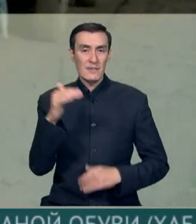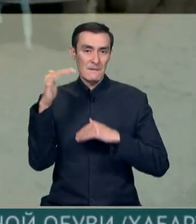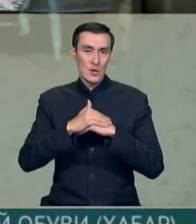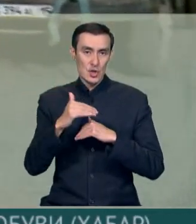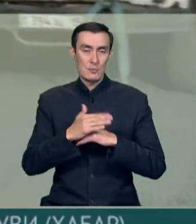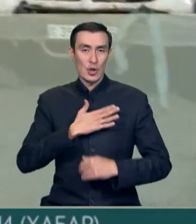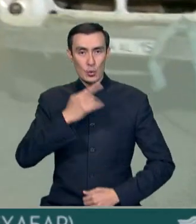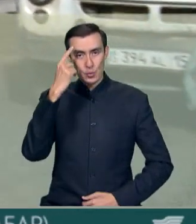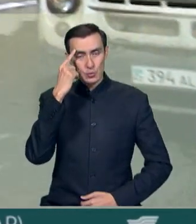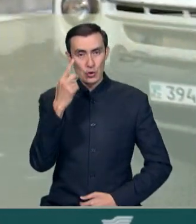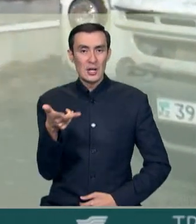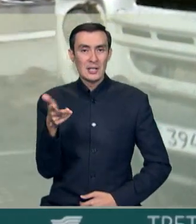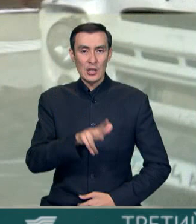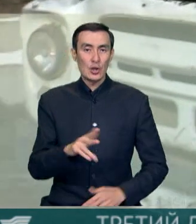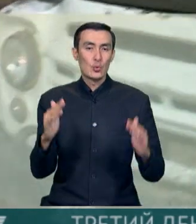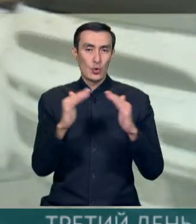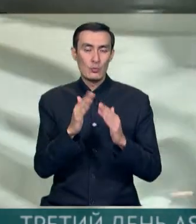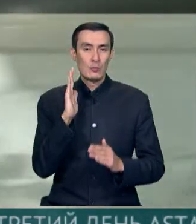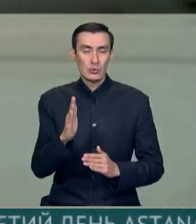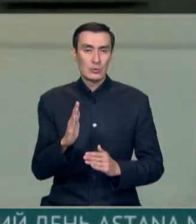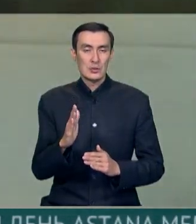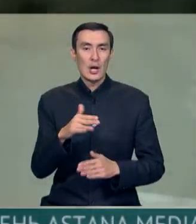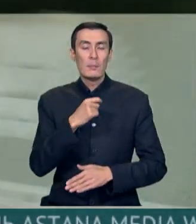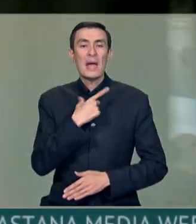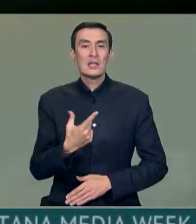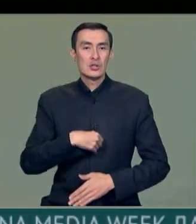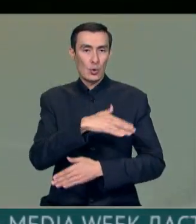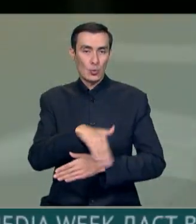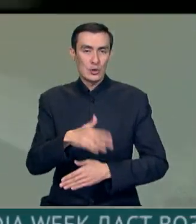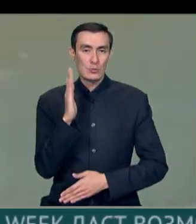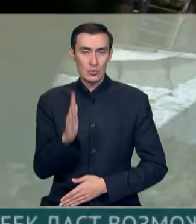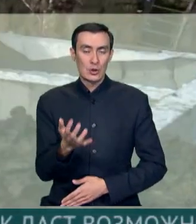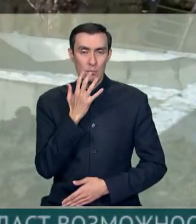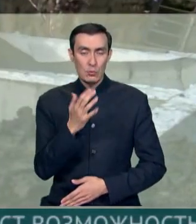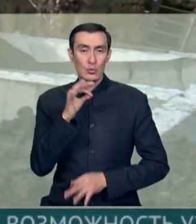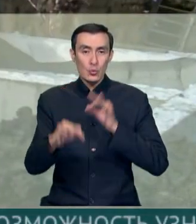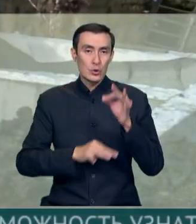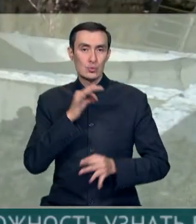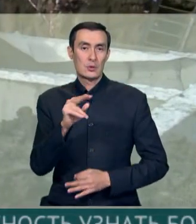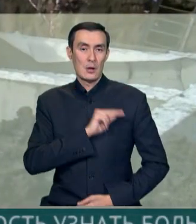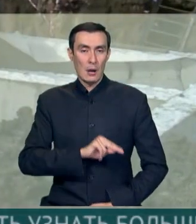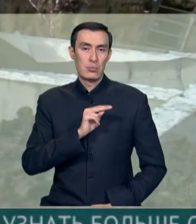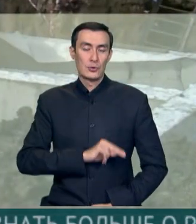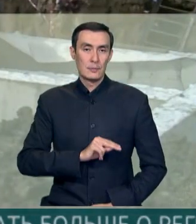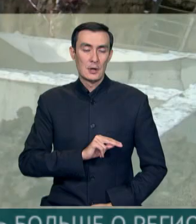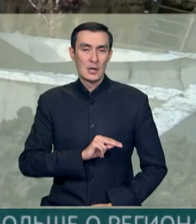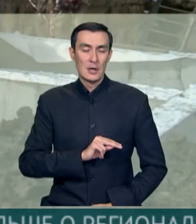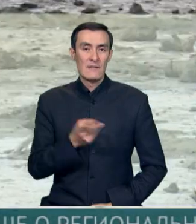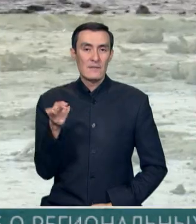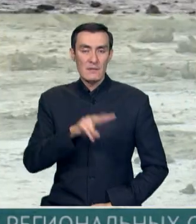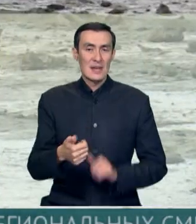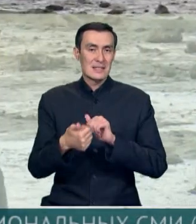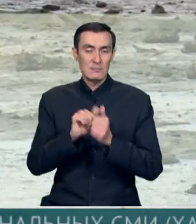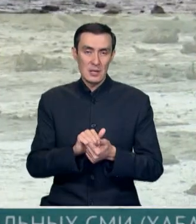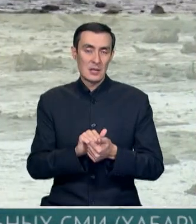думаю, те 3 дома запустим на Пионерской. Людям пойдет тепло. Работаем круглые сутки, вот, в 2 смены.